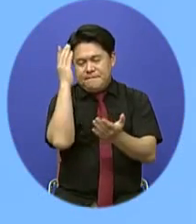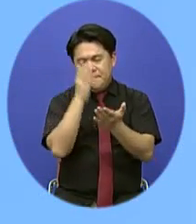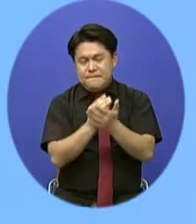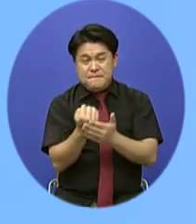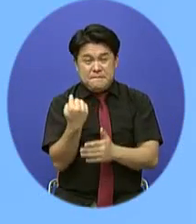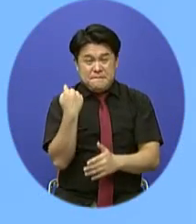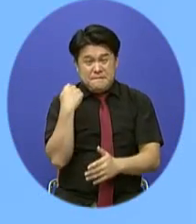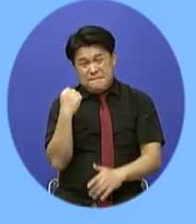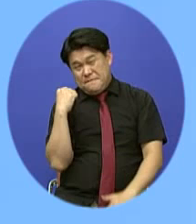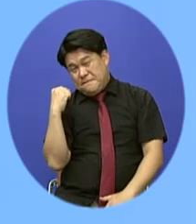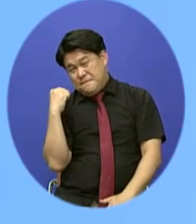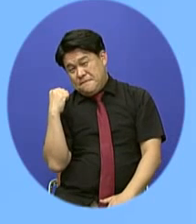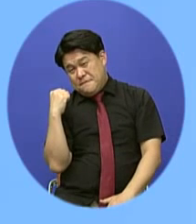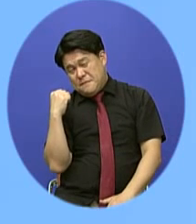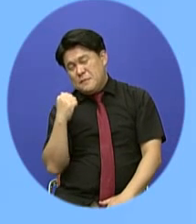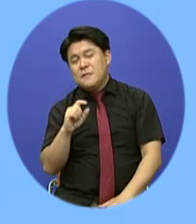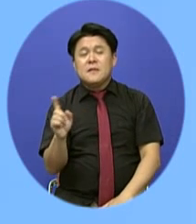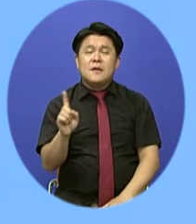차라리 또